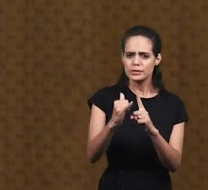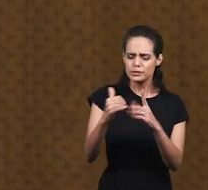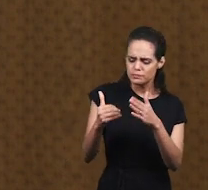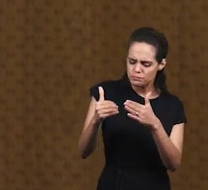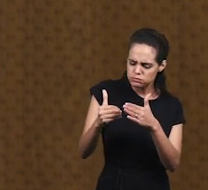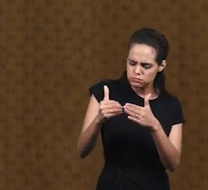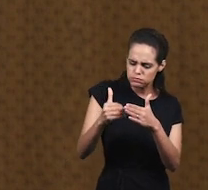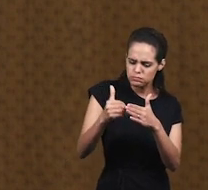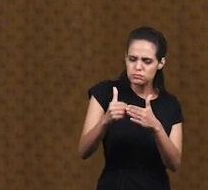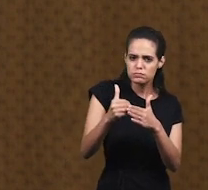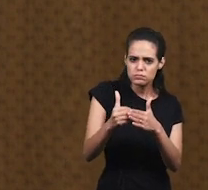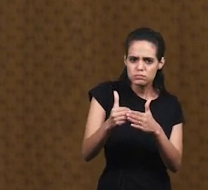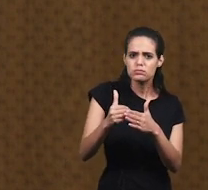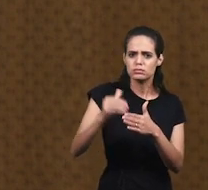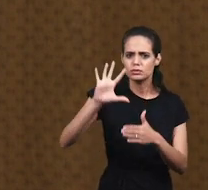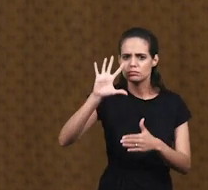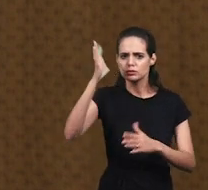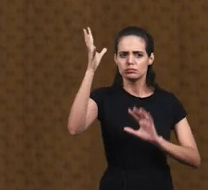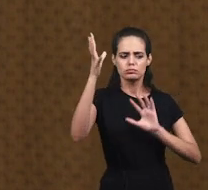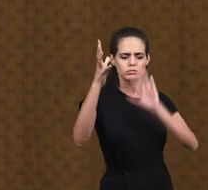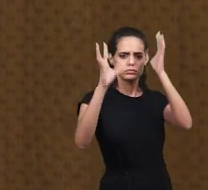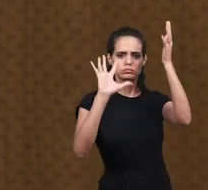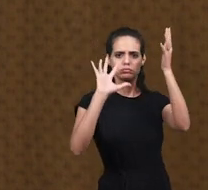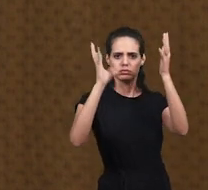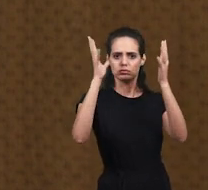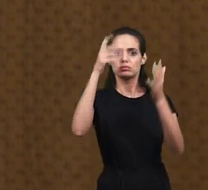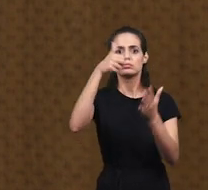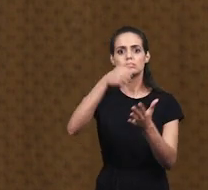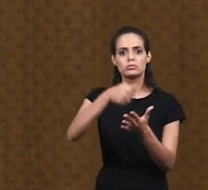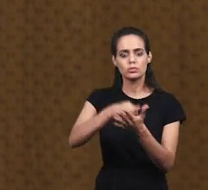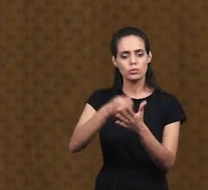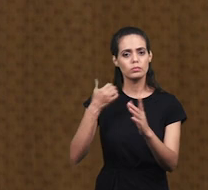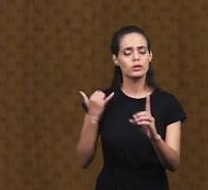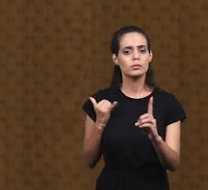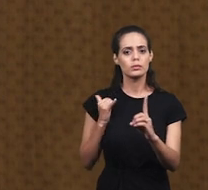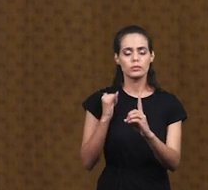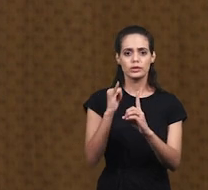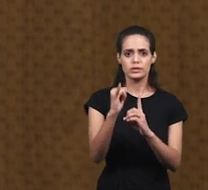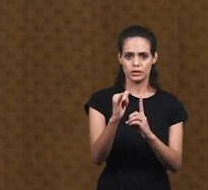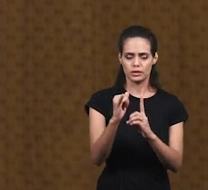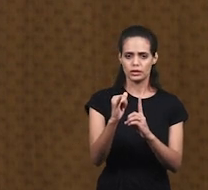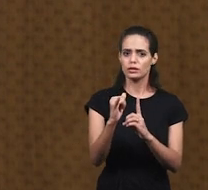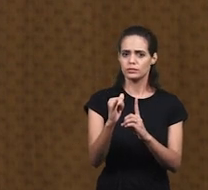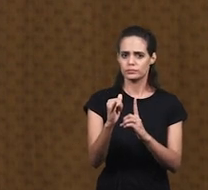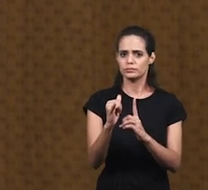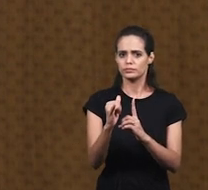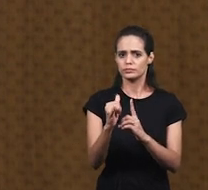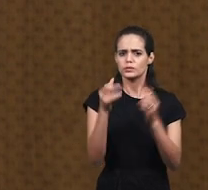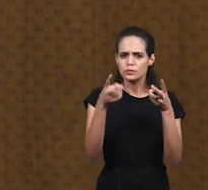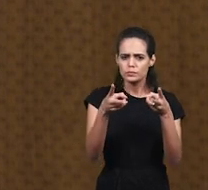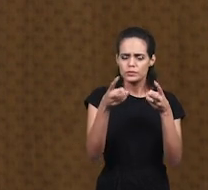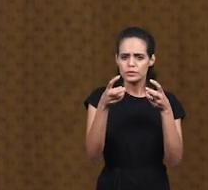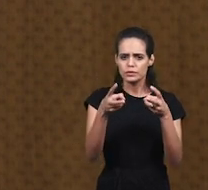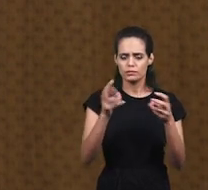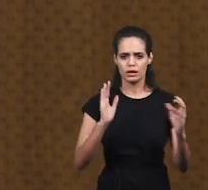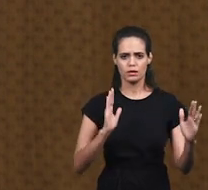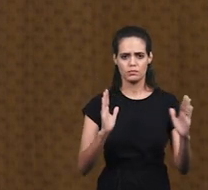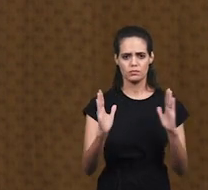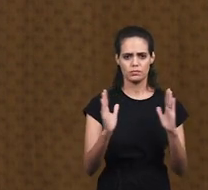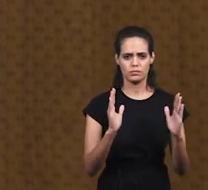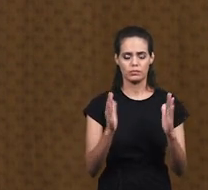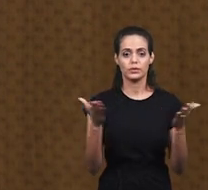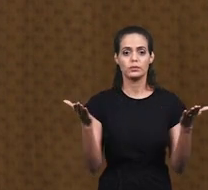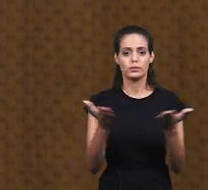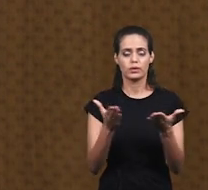Et c'est cela qui est important d'observer à ce moment, dans le temps que nous vivons, que c'est le temps prophétique le